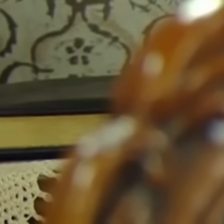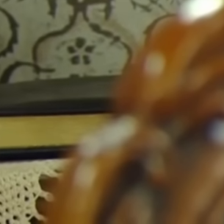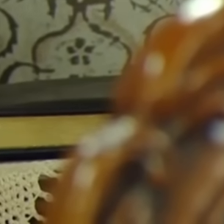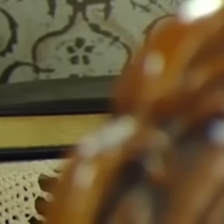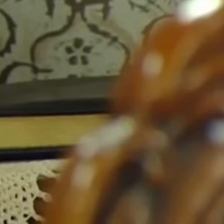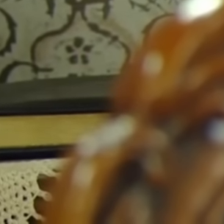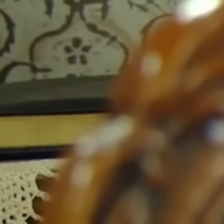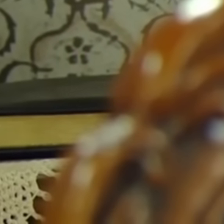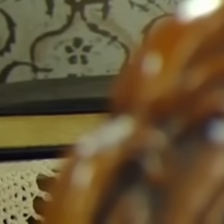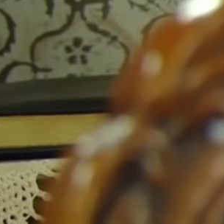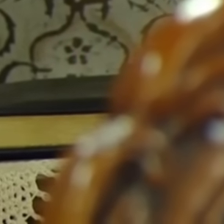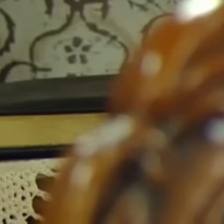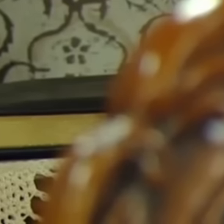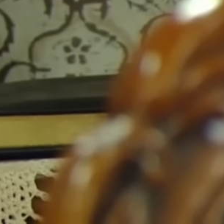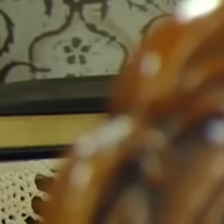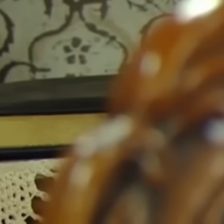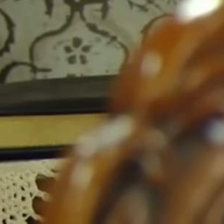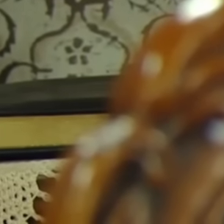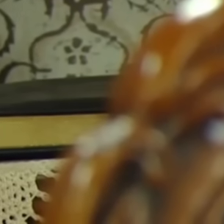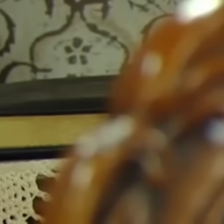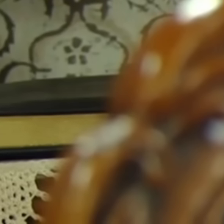Arayıp aramamakta kararsız.